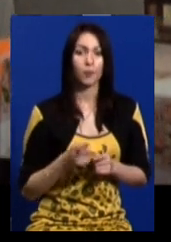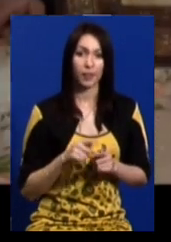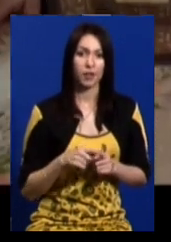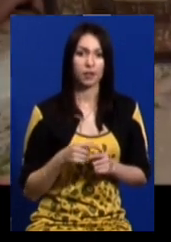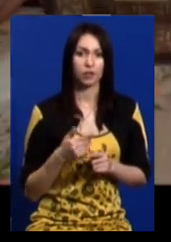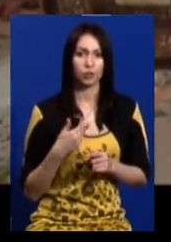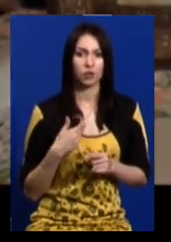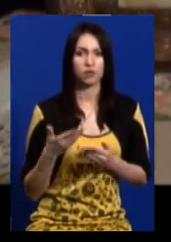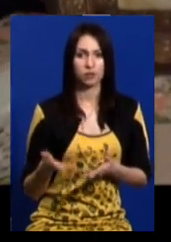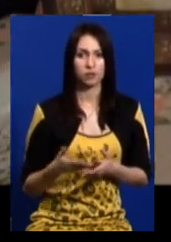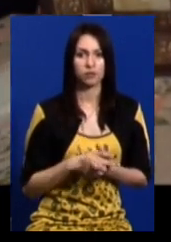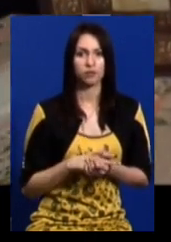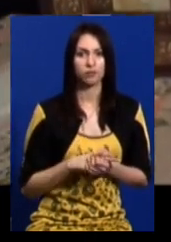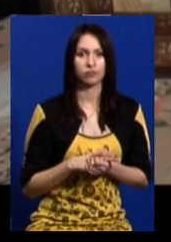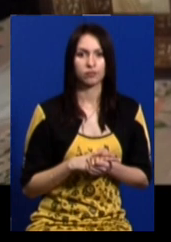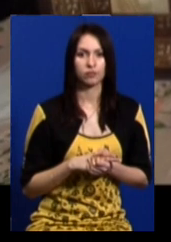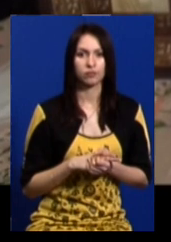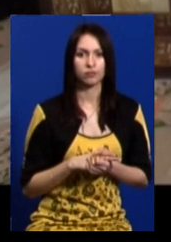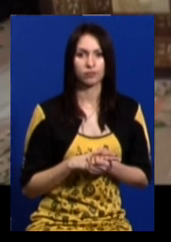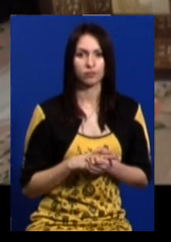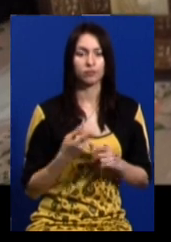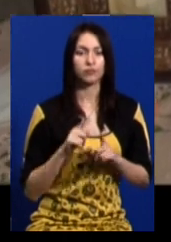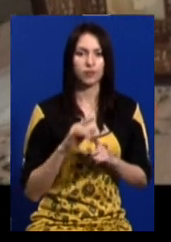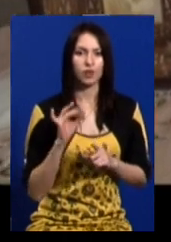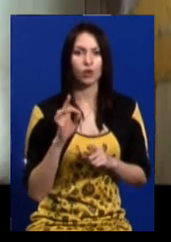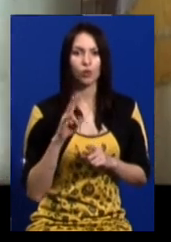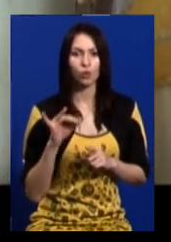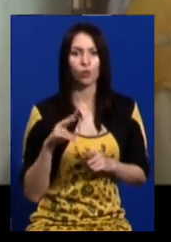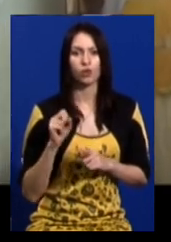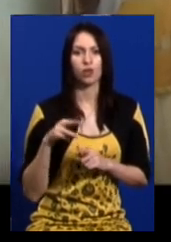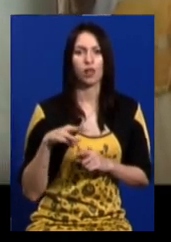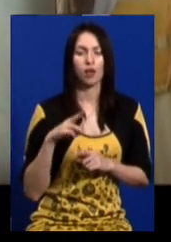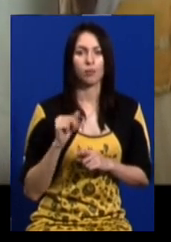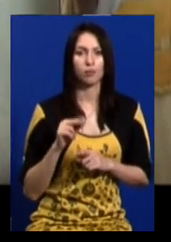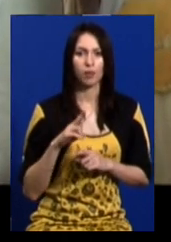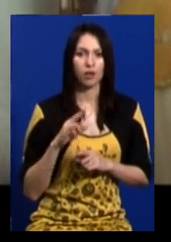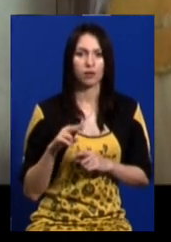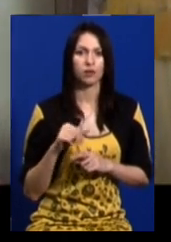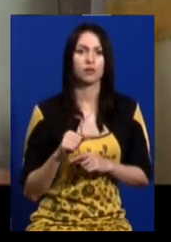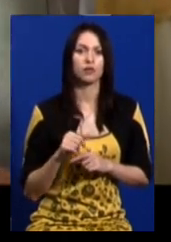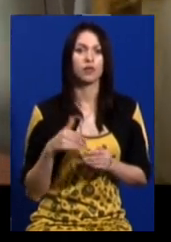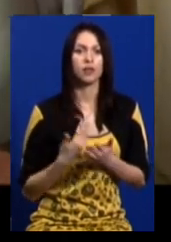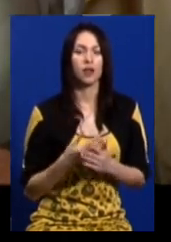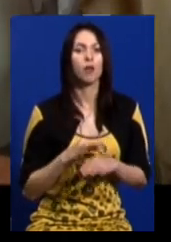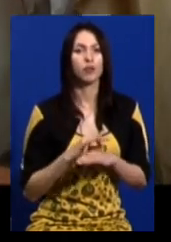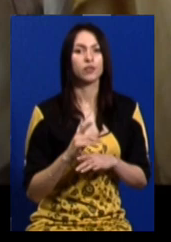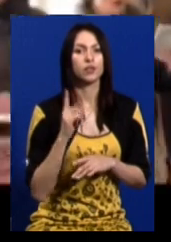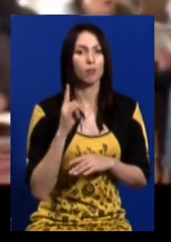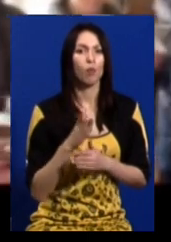престіл, це у нас тут іконочки, лампадочка для проведення богослужінь.